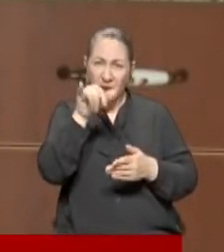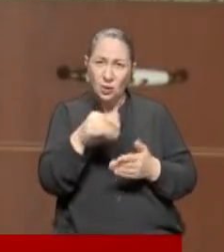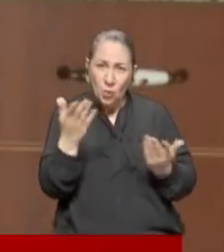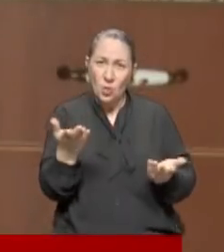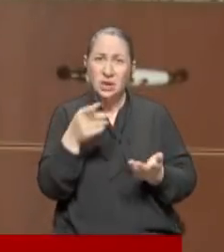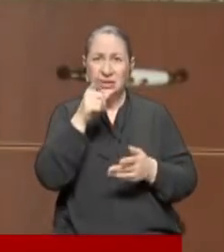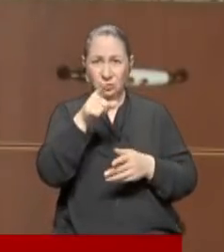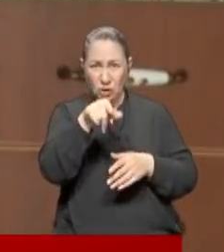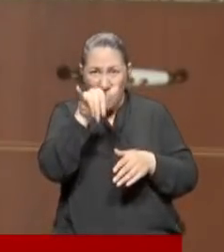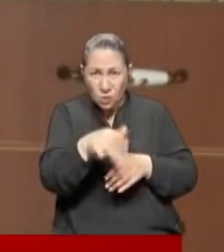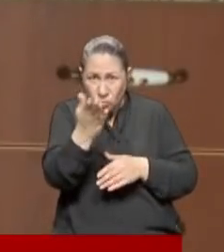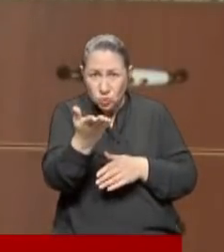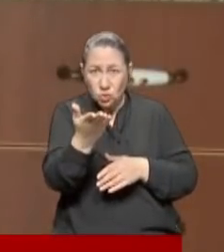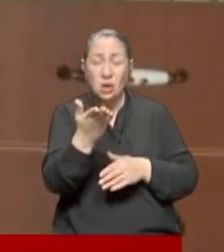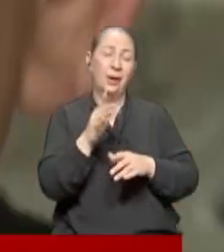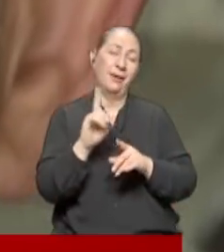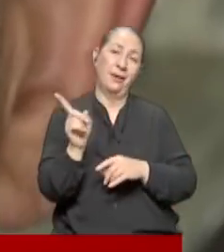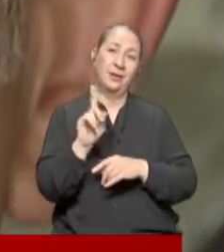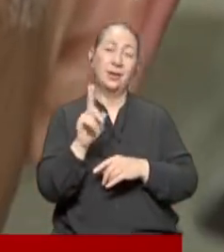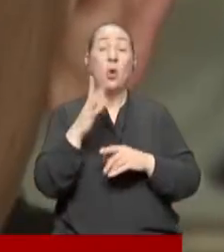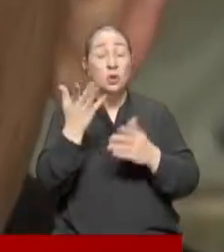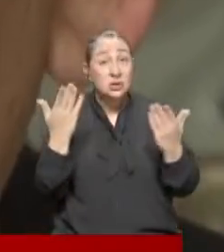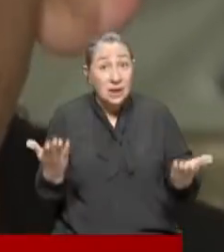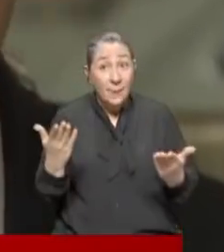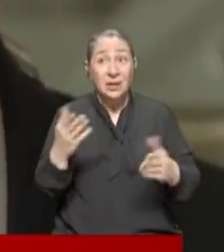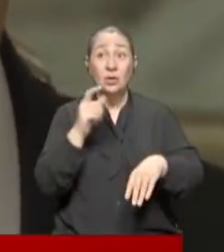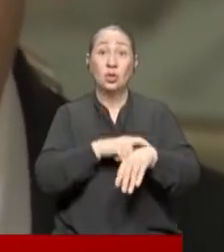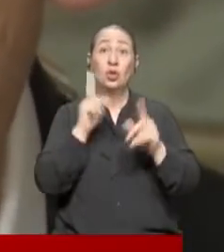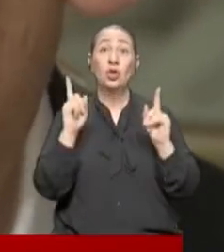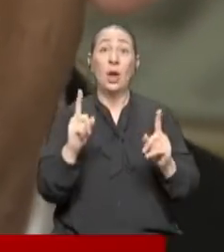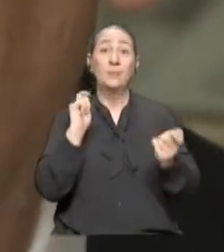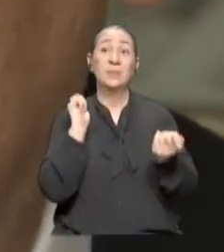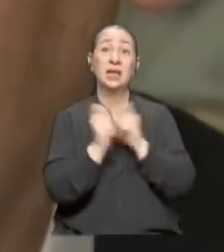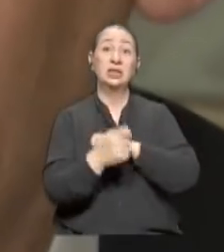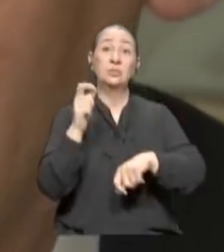ediyor mu? Siz bunları hak ediyor musunuz? Hayır. O zaman dönem değişim dönemi.